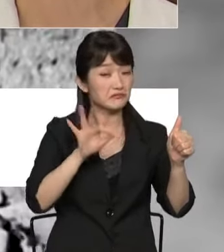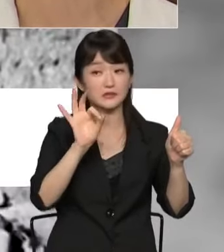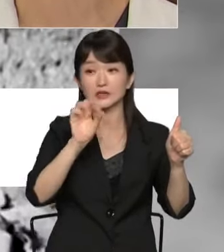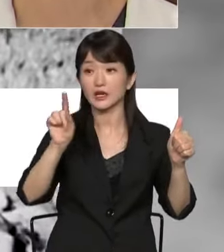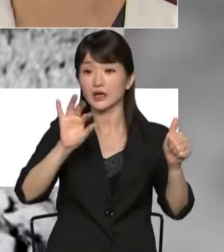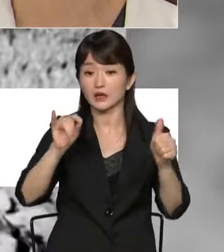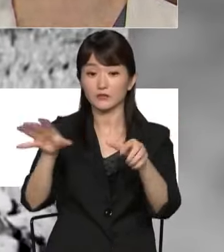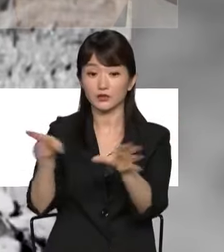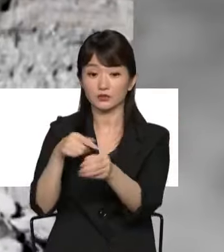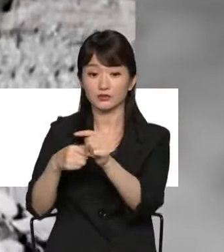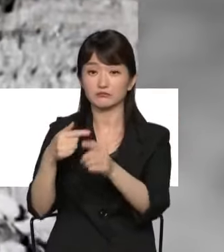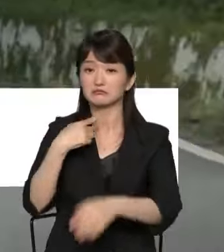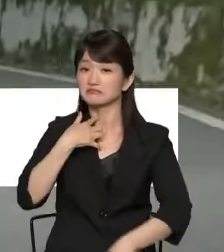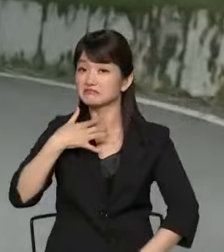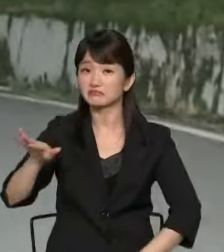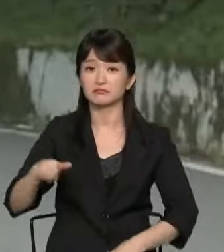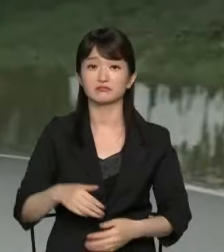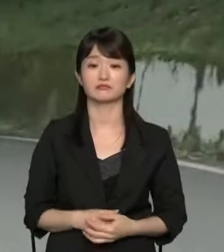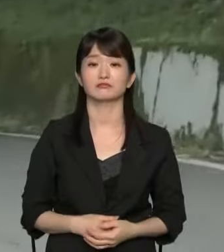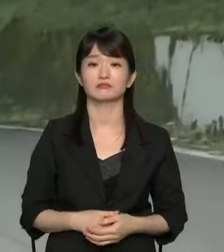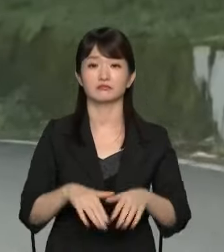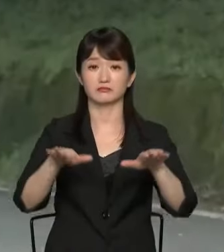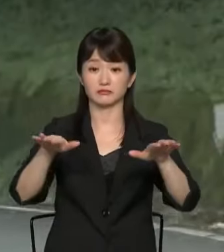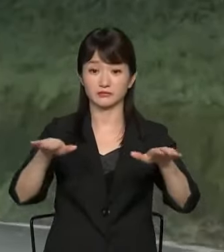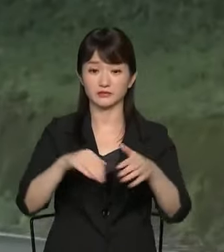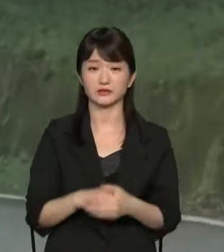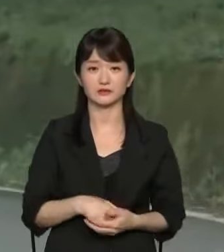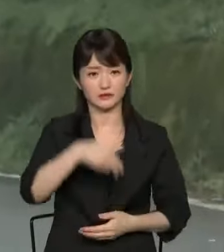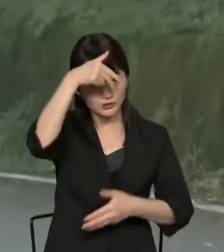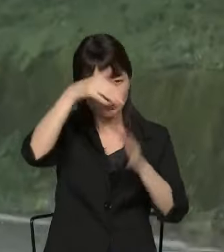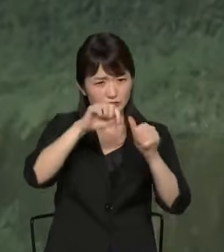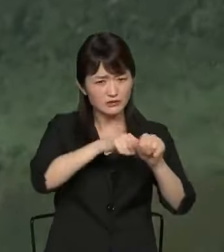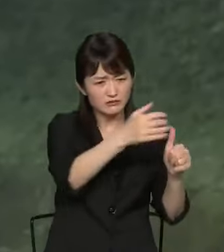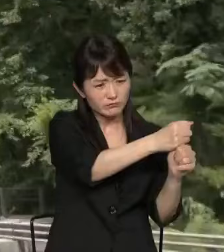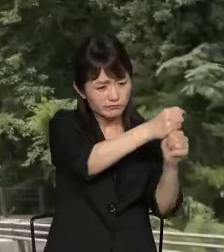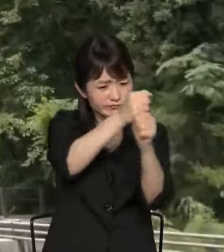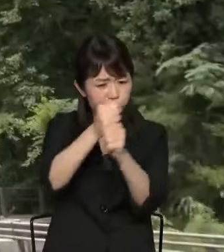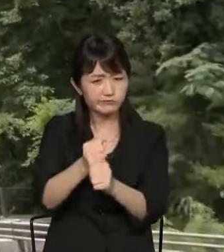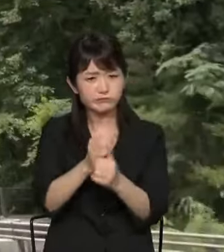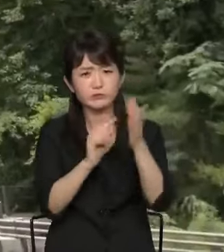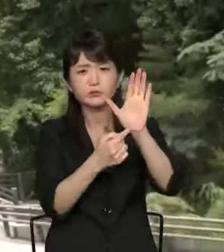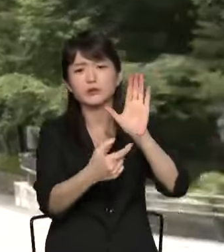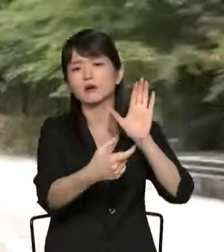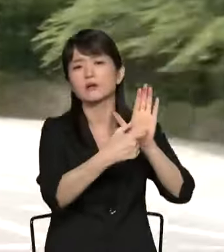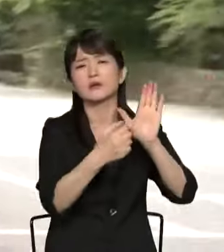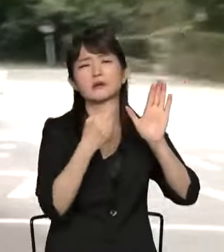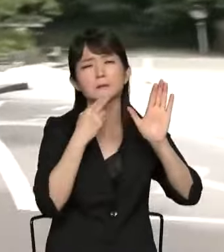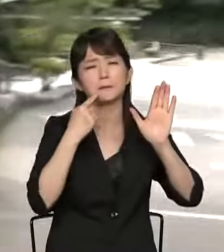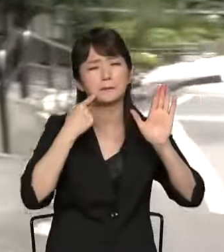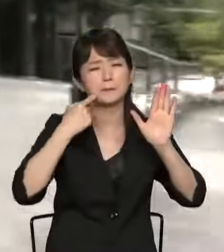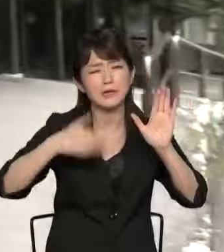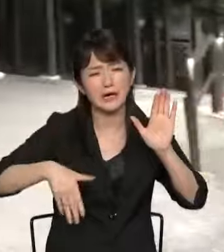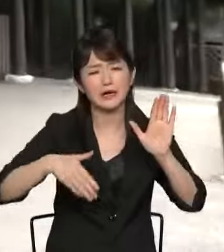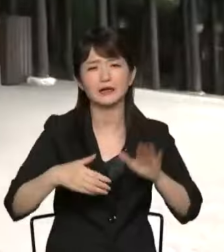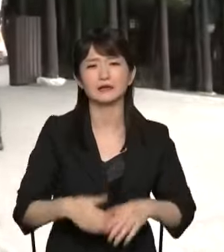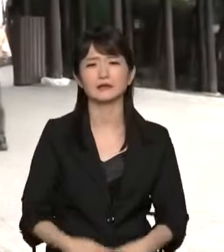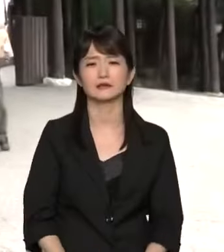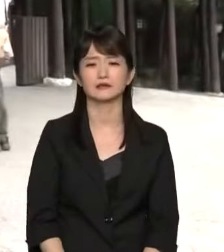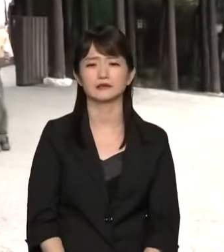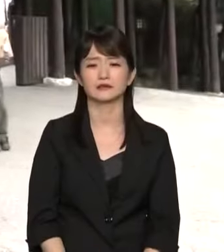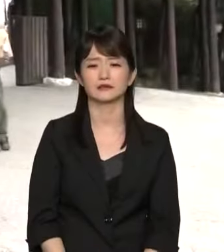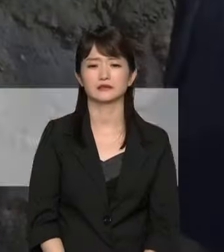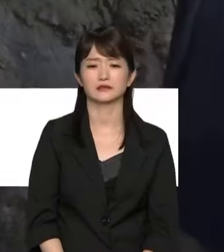수상이 부정을 하면서 다만 이번에도 강제동원이라는 표현을 명시적으로 하지 않은 데 대해선 아쉬움을 나타냈습니다.